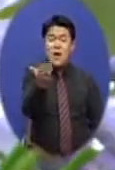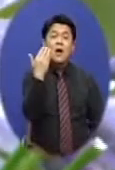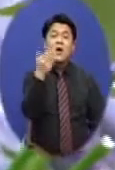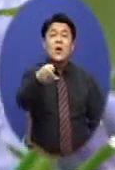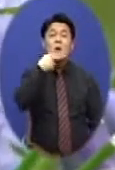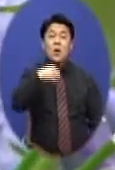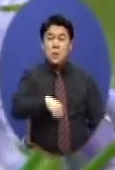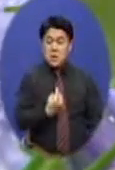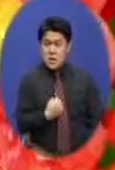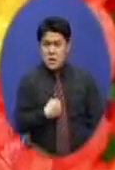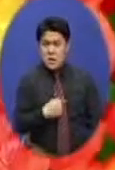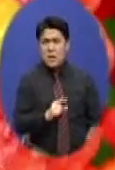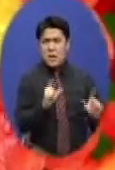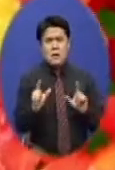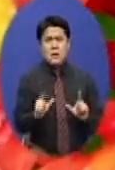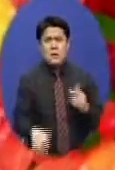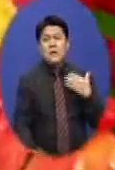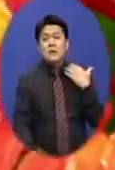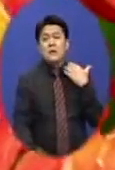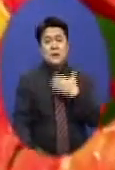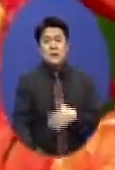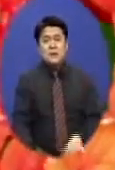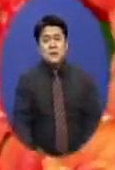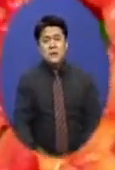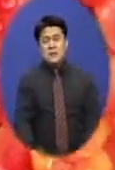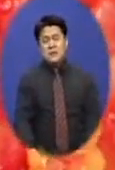춘향아 놓지 못한다